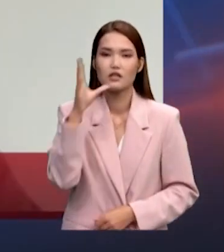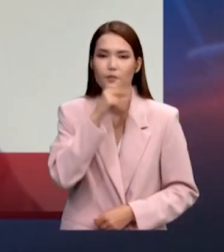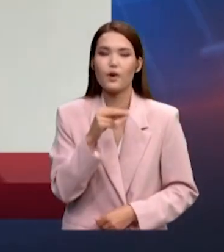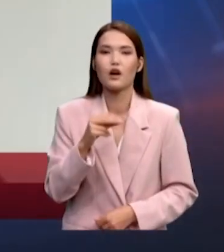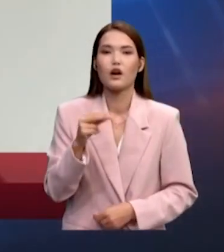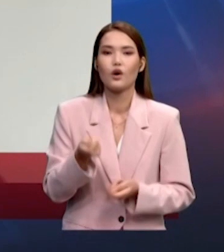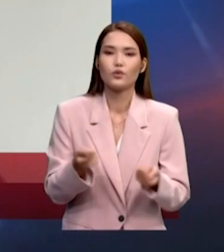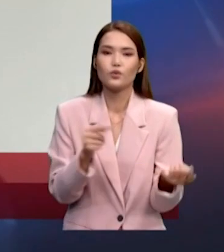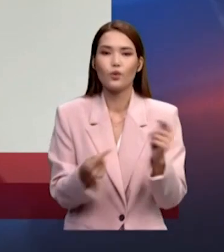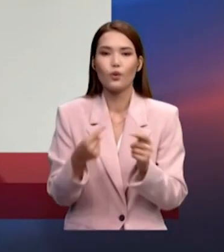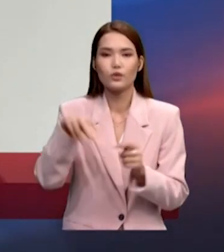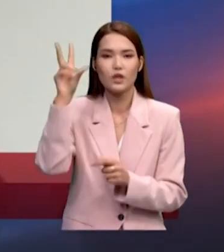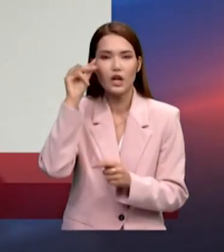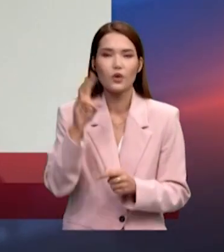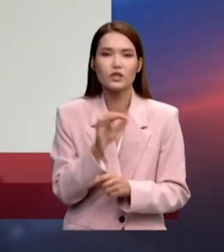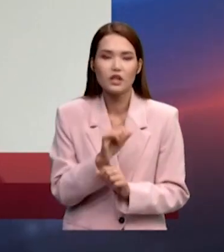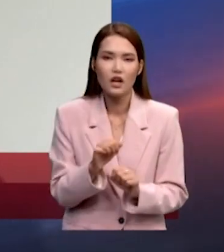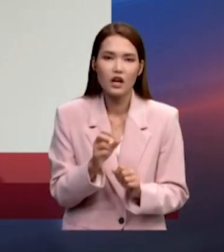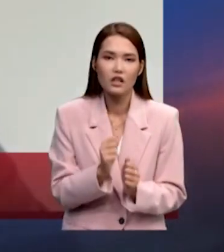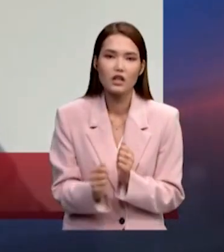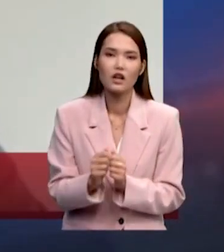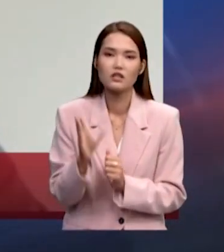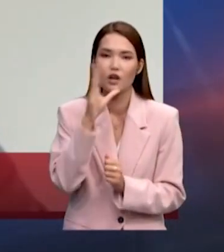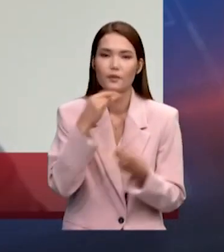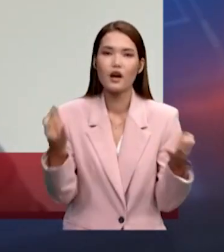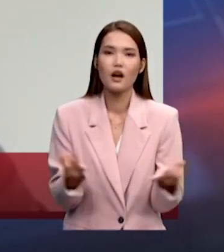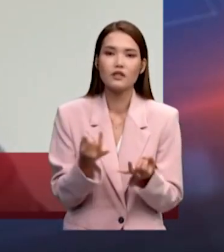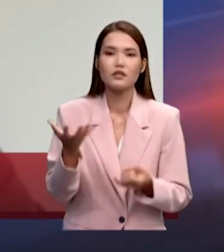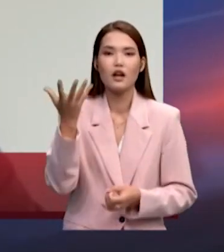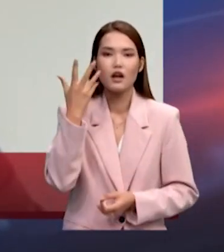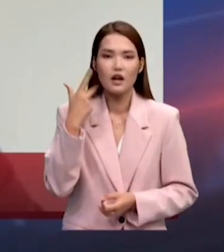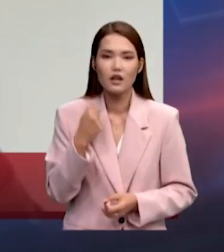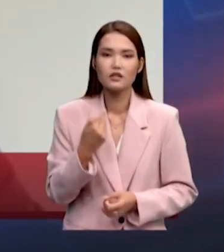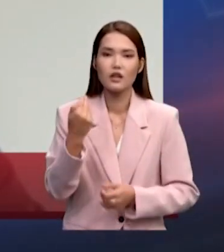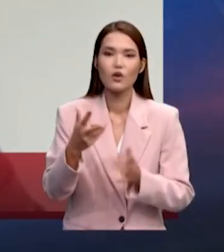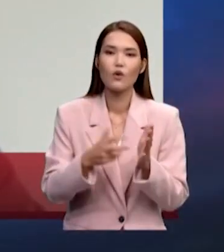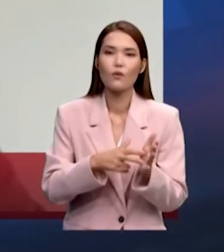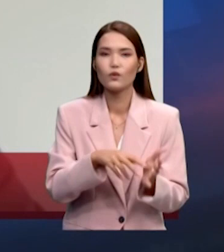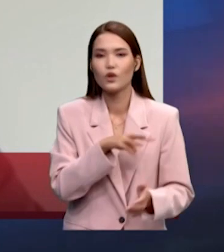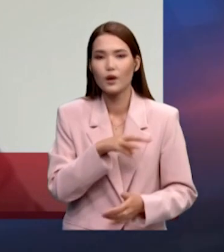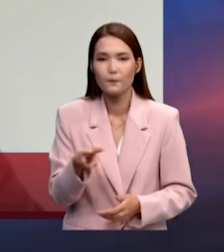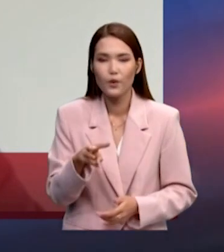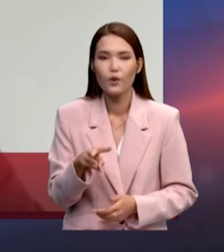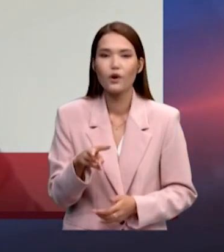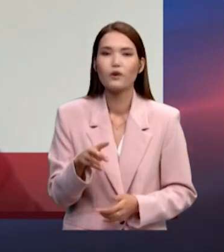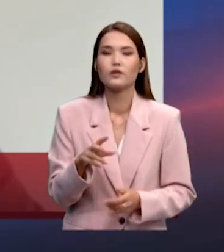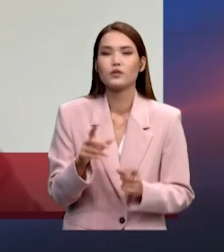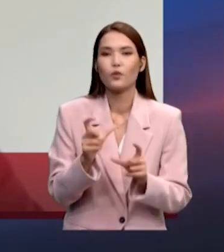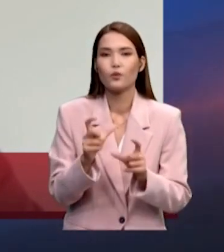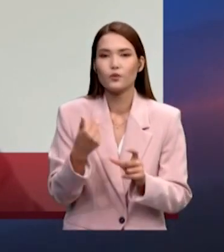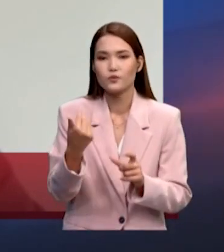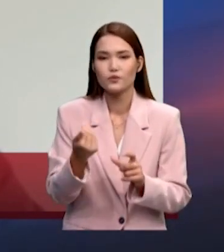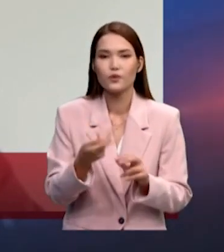политической никому не интересно, когда есть, допустим, 40 миллионов людей, которые плохо едят,